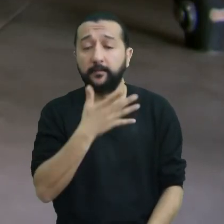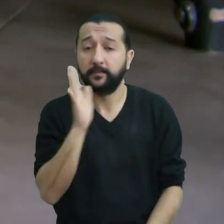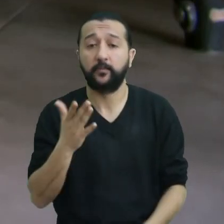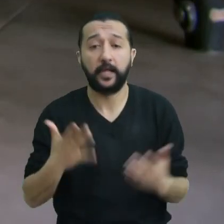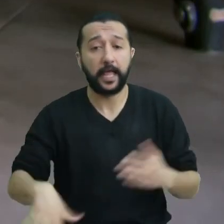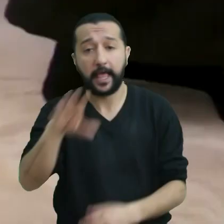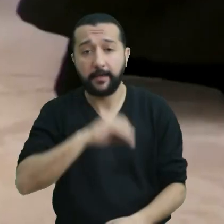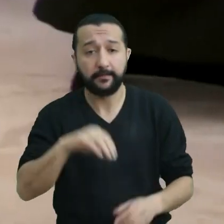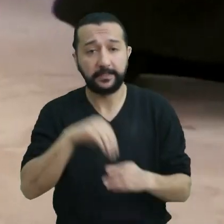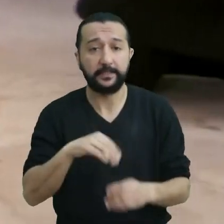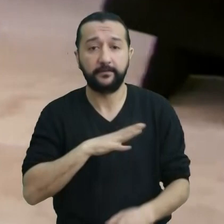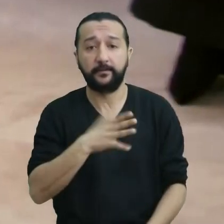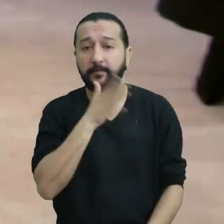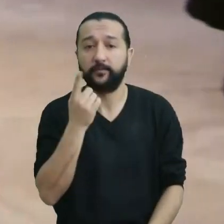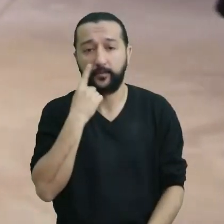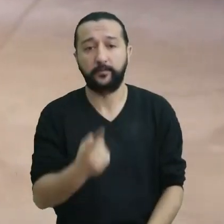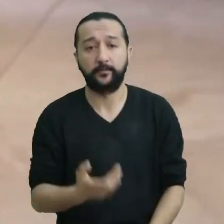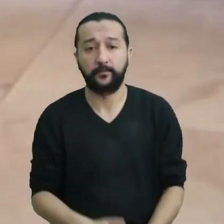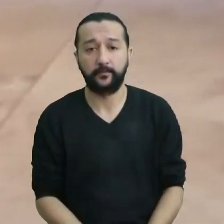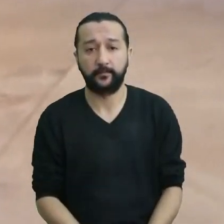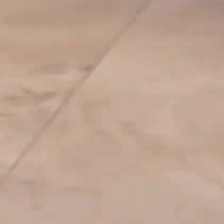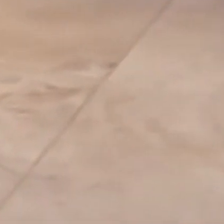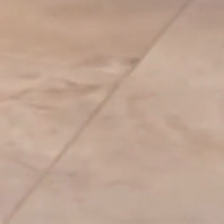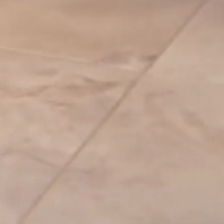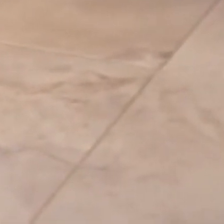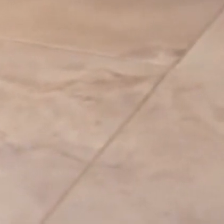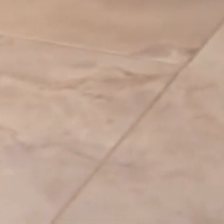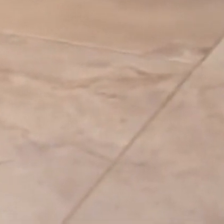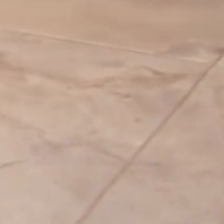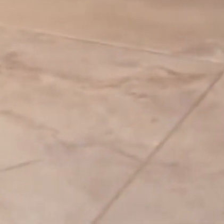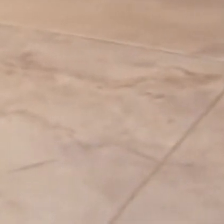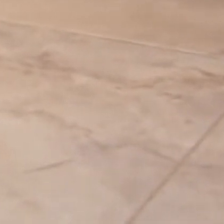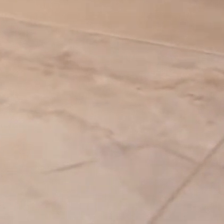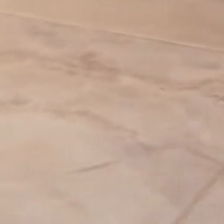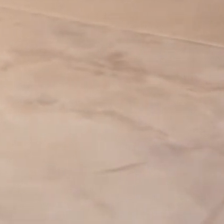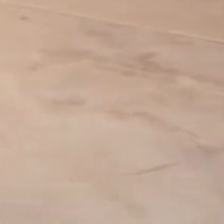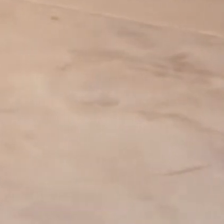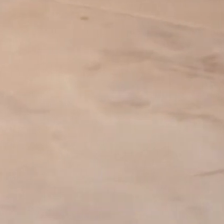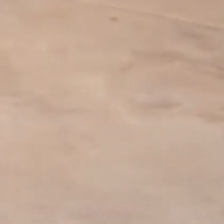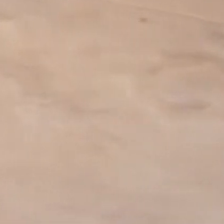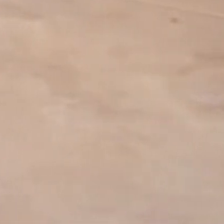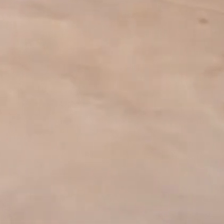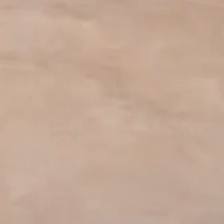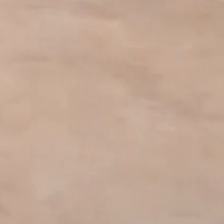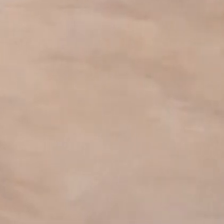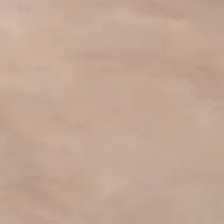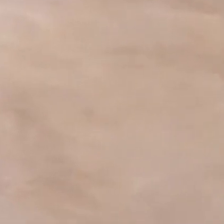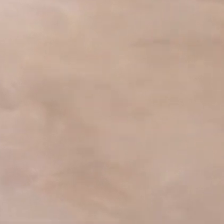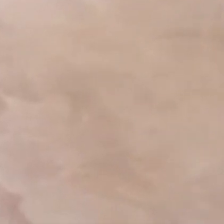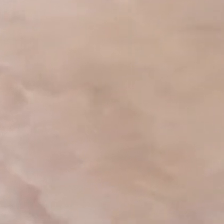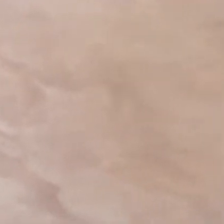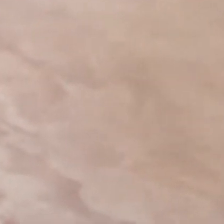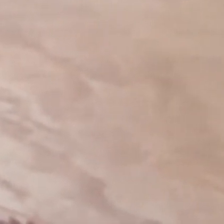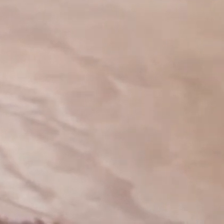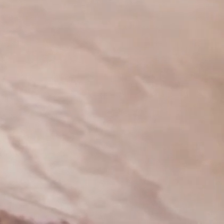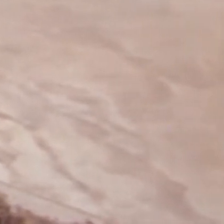bu? Nerede? Nurhan'ın ceketiyle televizyon odasına gelen tarantula 7-8 santim uzunluğunda, gövdesi ince tüylerle kaplı,